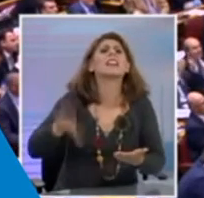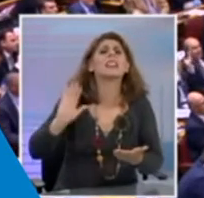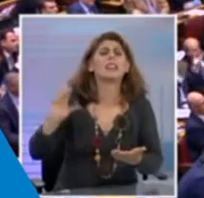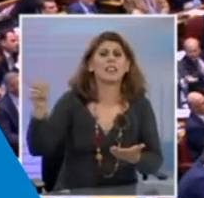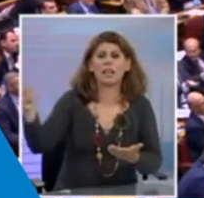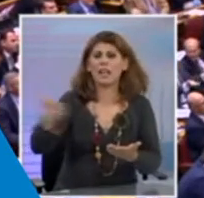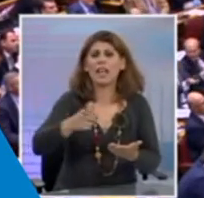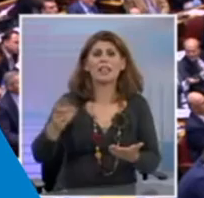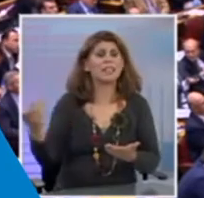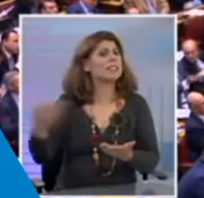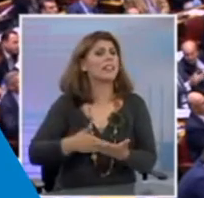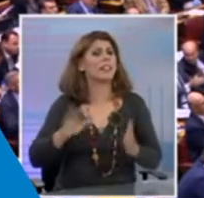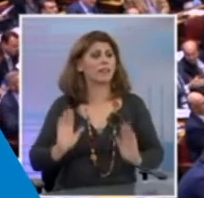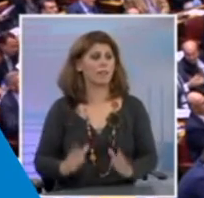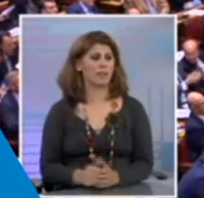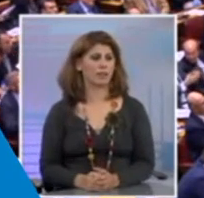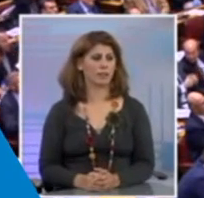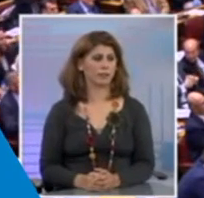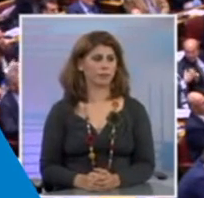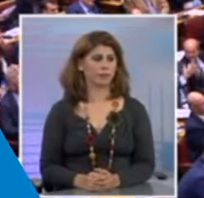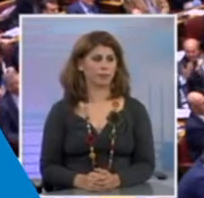εσείς? Παρακαλώ, κάντε ησυχία.